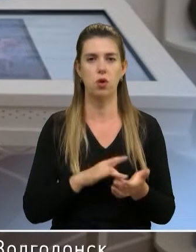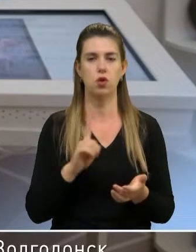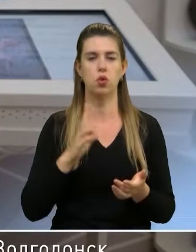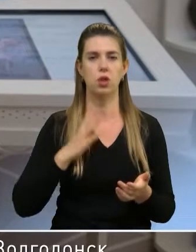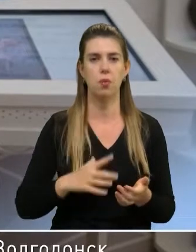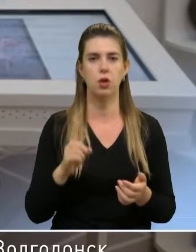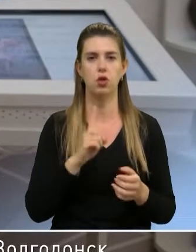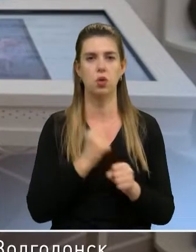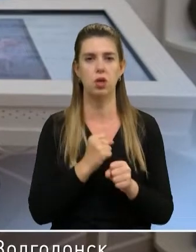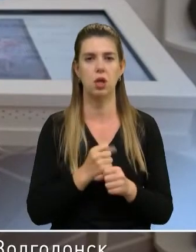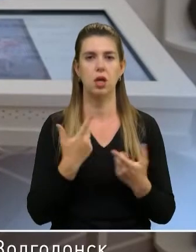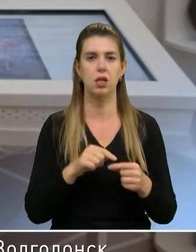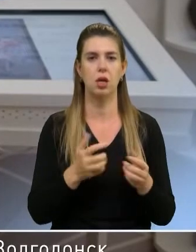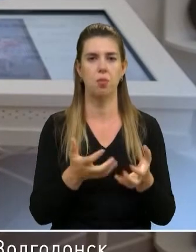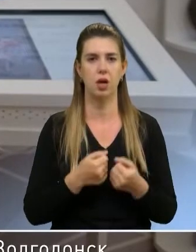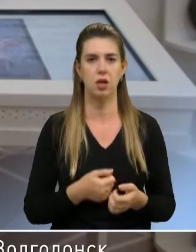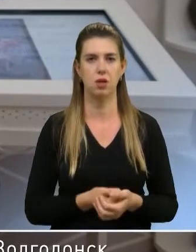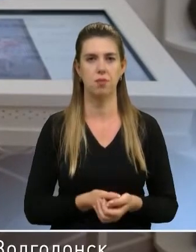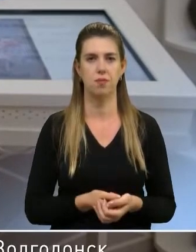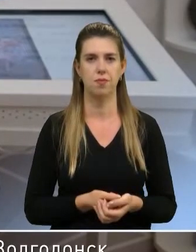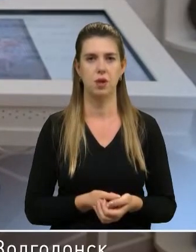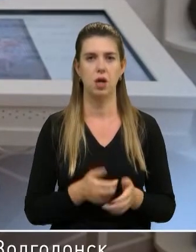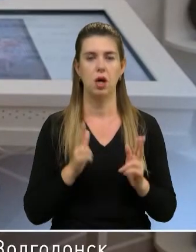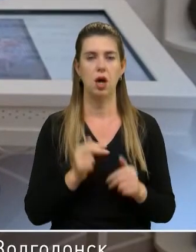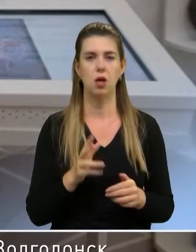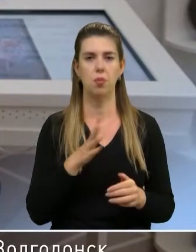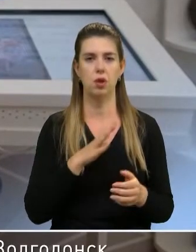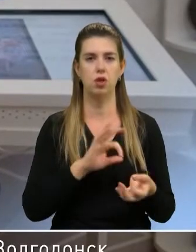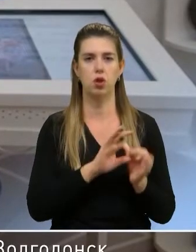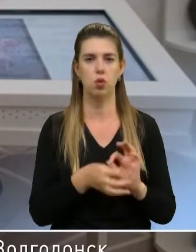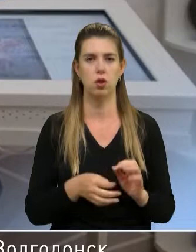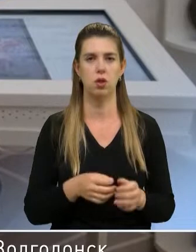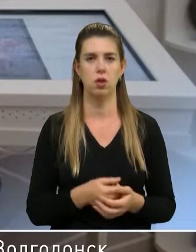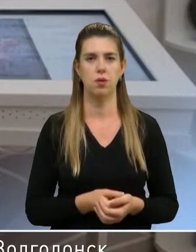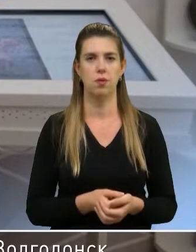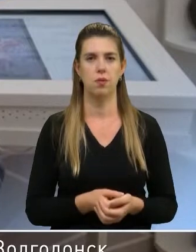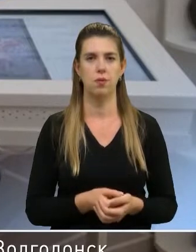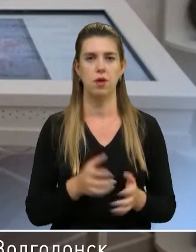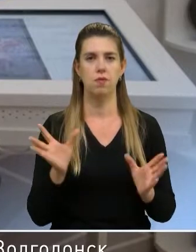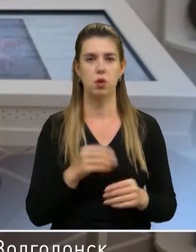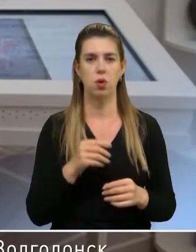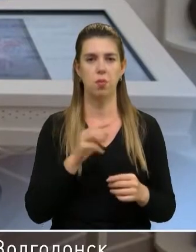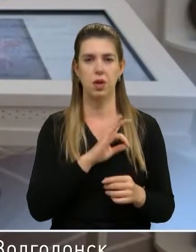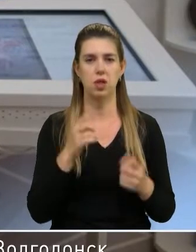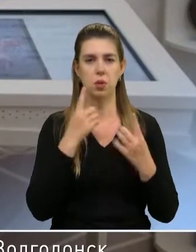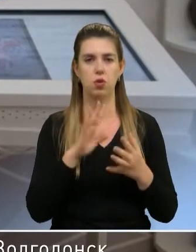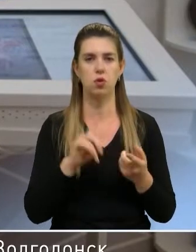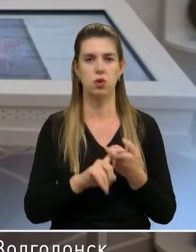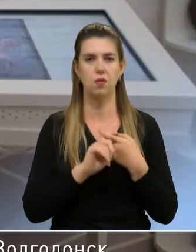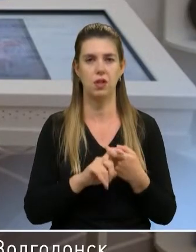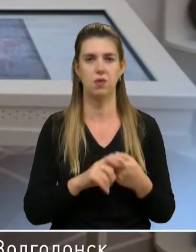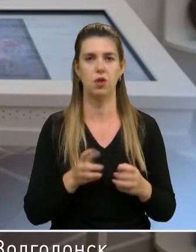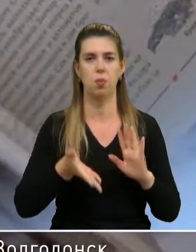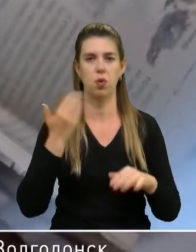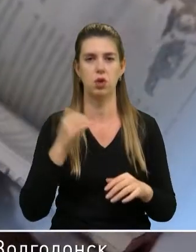наши деды, прадеды, как сложно люди жили. И вы же прекрасно понимаете, есть хорошая фраза: у кого нет прошлого,